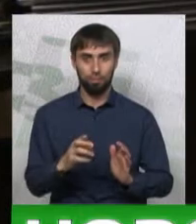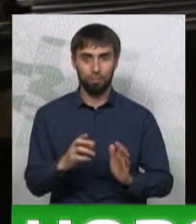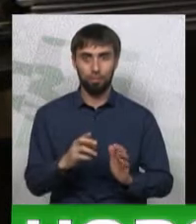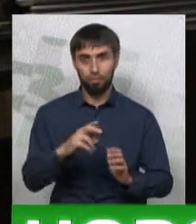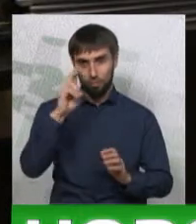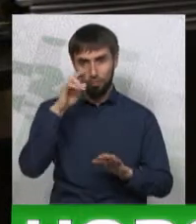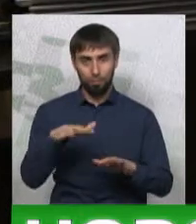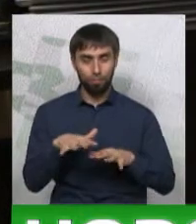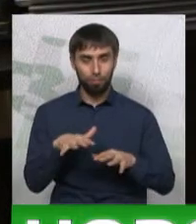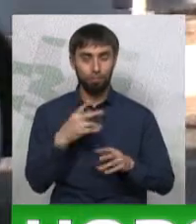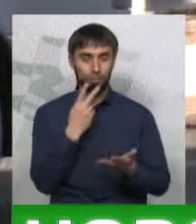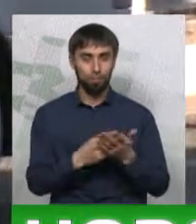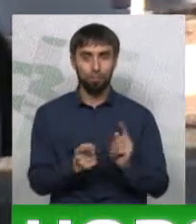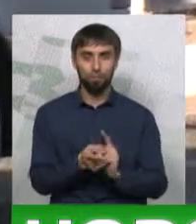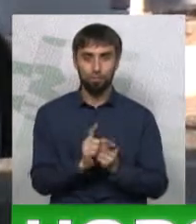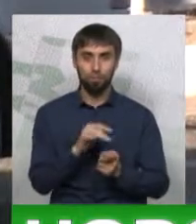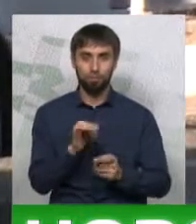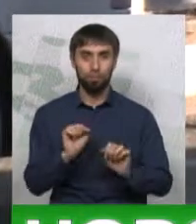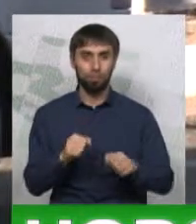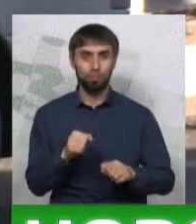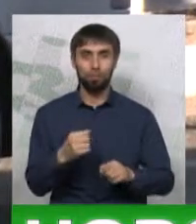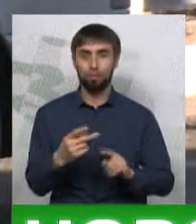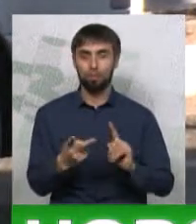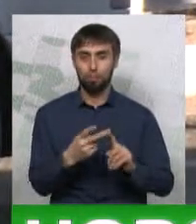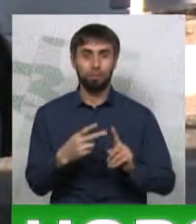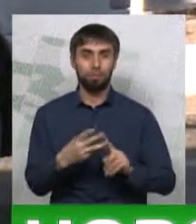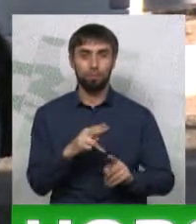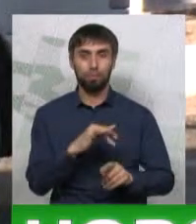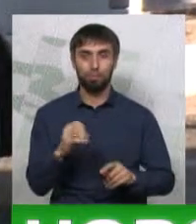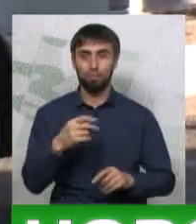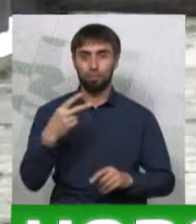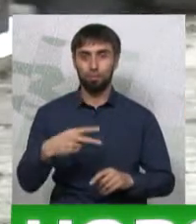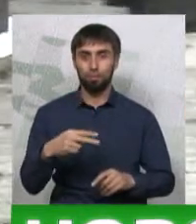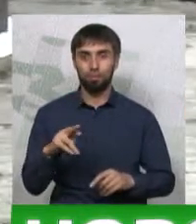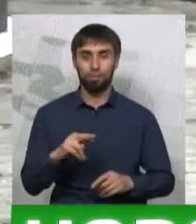Госдума рассмотрит поправки во втором и, возможно, сразу в третьем чтении 20 января.